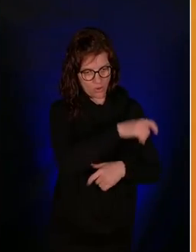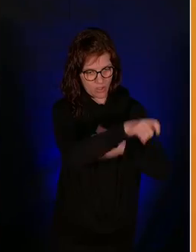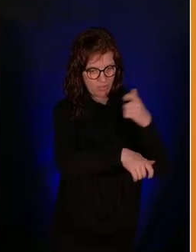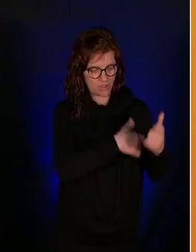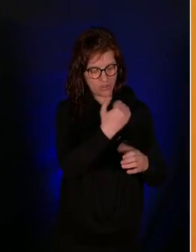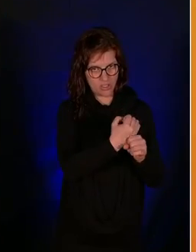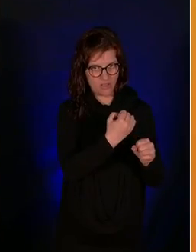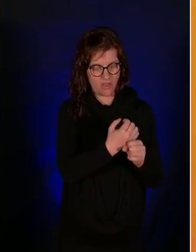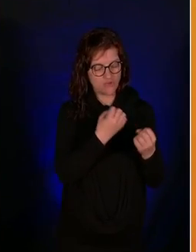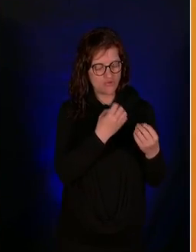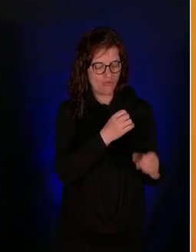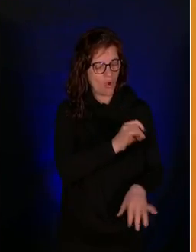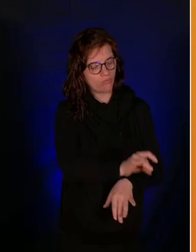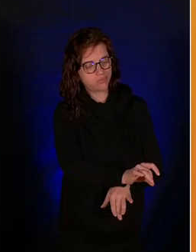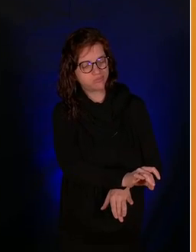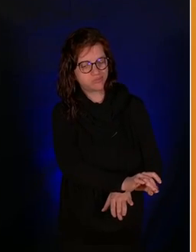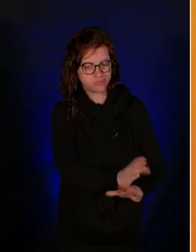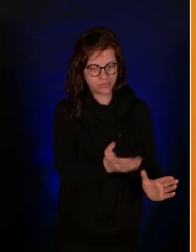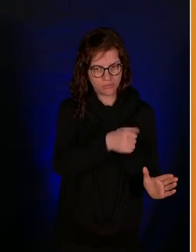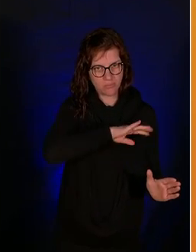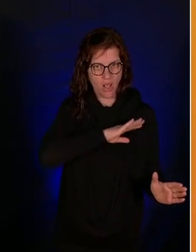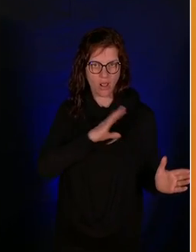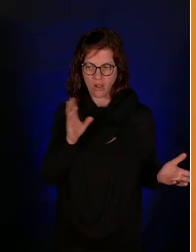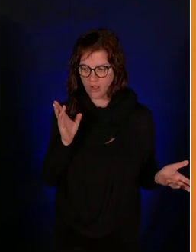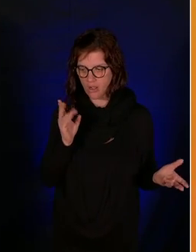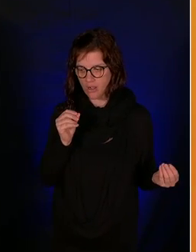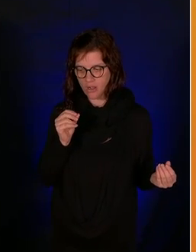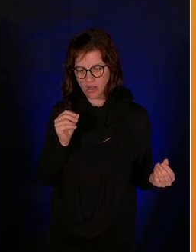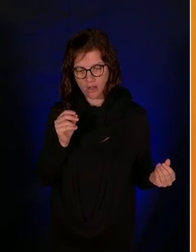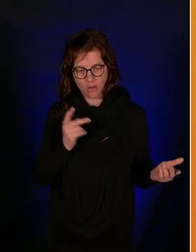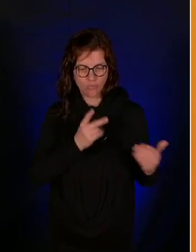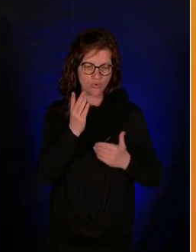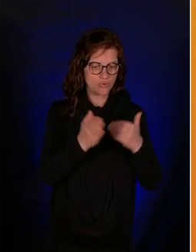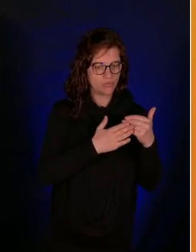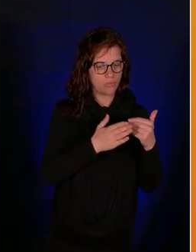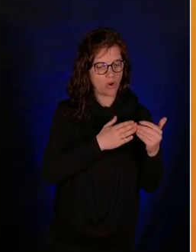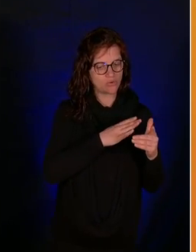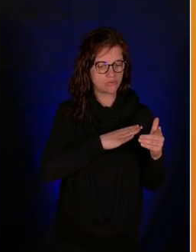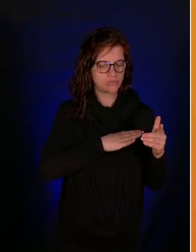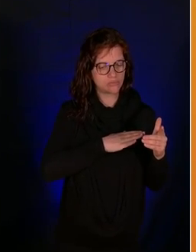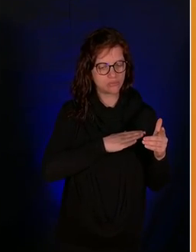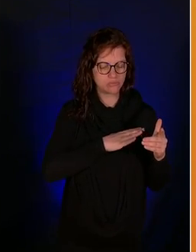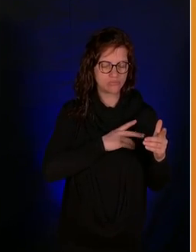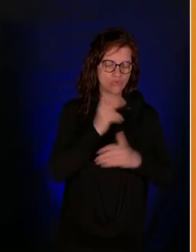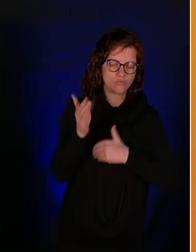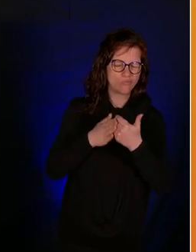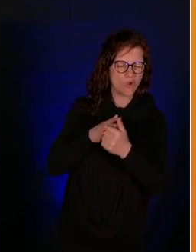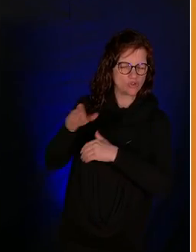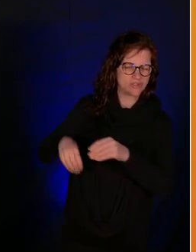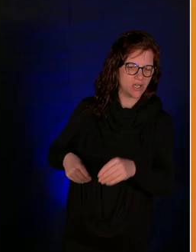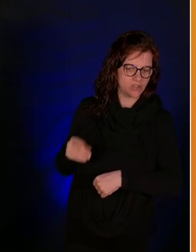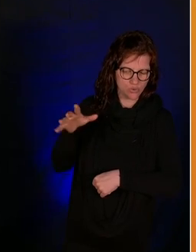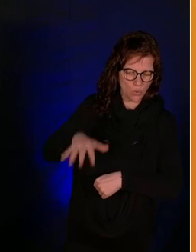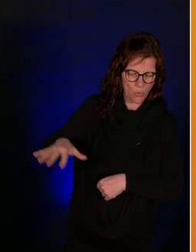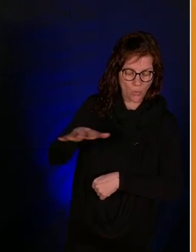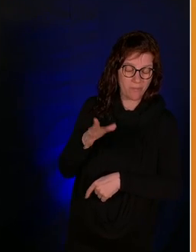négligé du fait qu'ils soient le plus proche des membres de la direction, mais qu'ils connaissent aussi